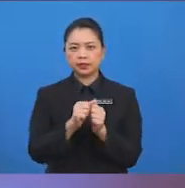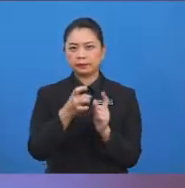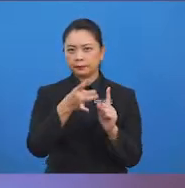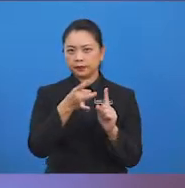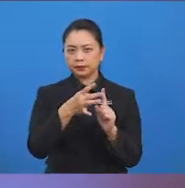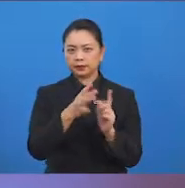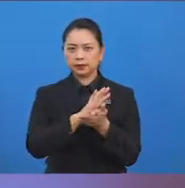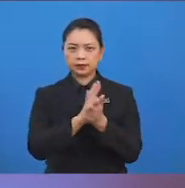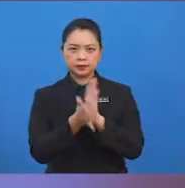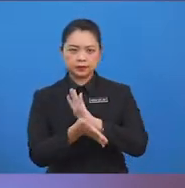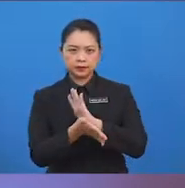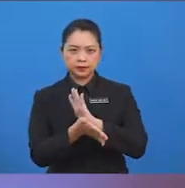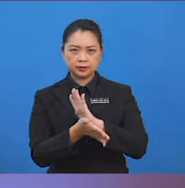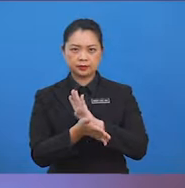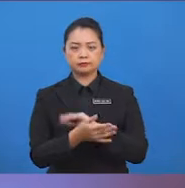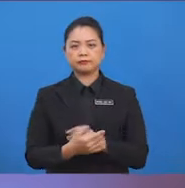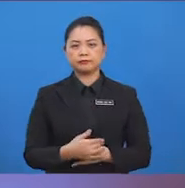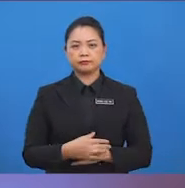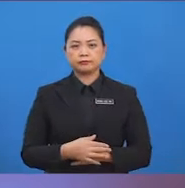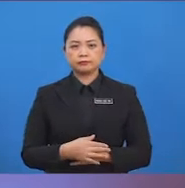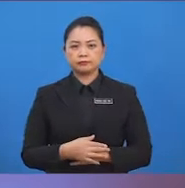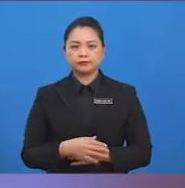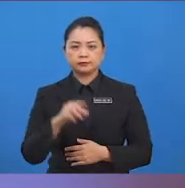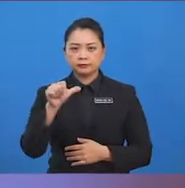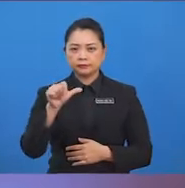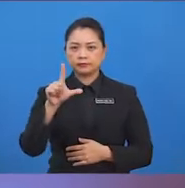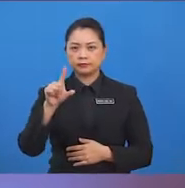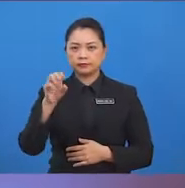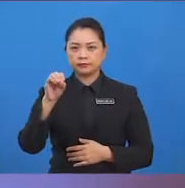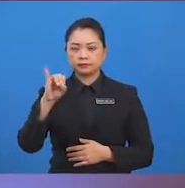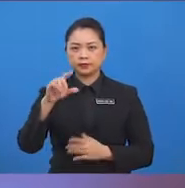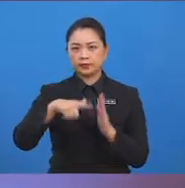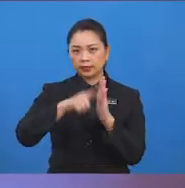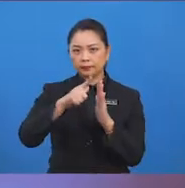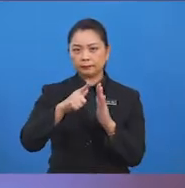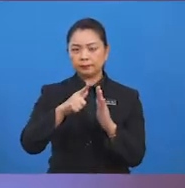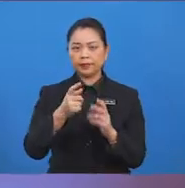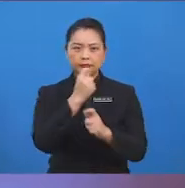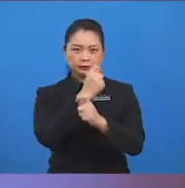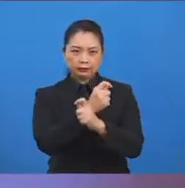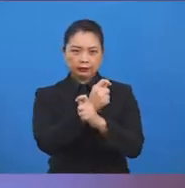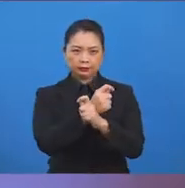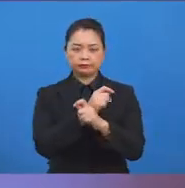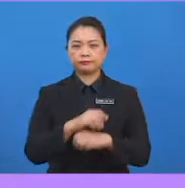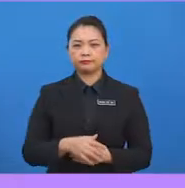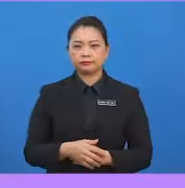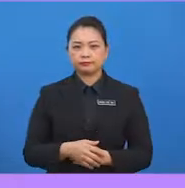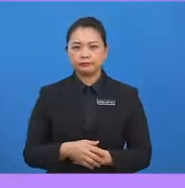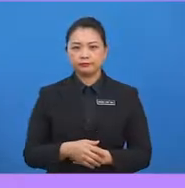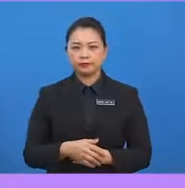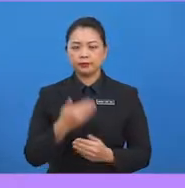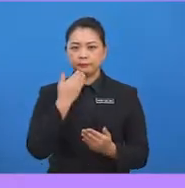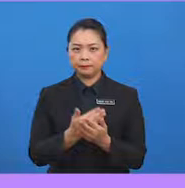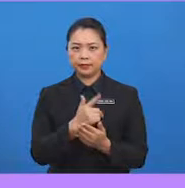kesimpulannya, hipotesis diterima. Aloi lebih tahan kakisan berbanding dengan logam tulen.